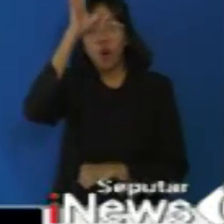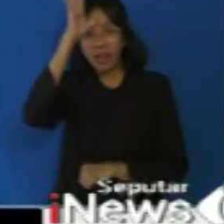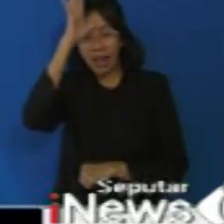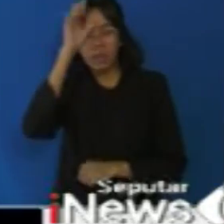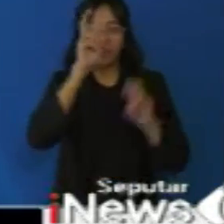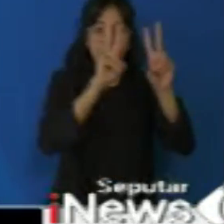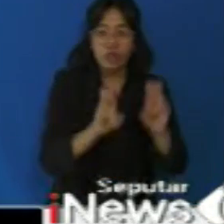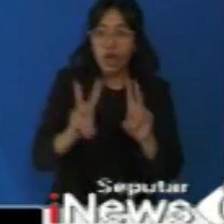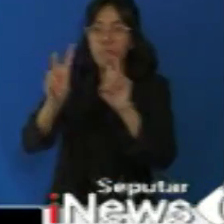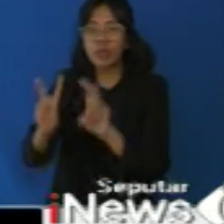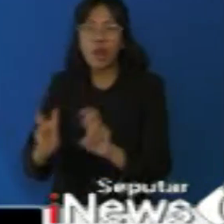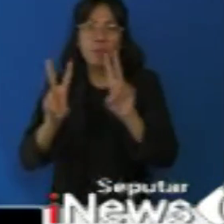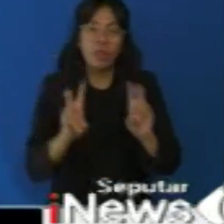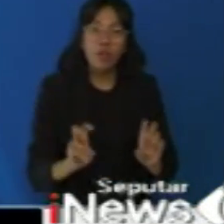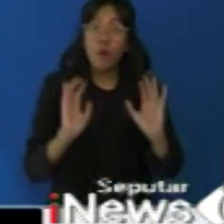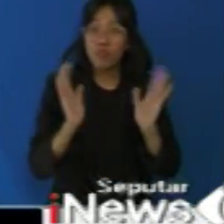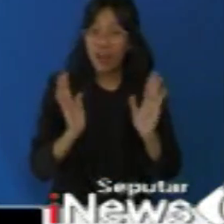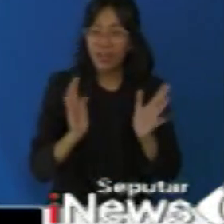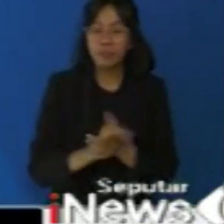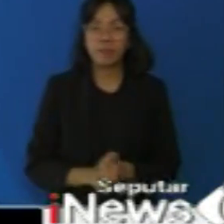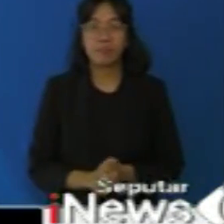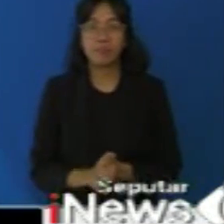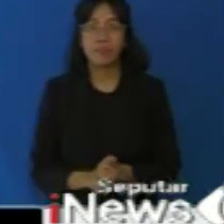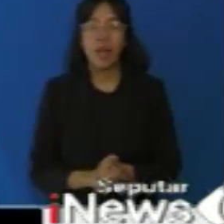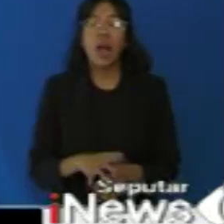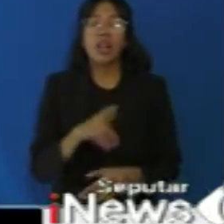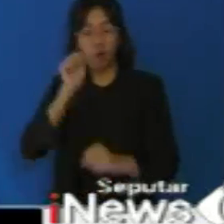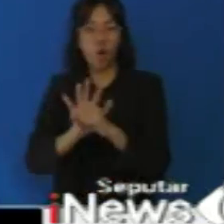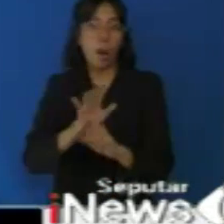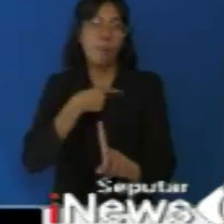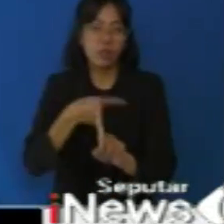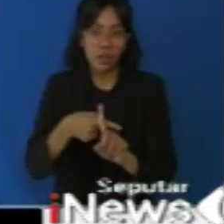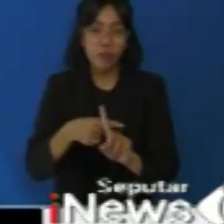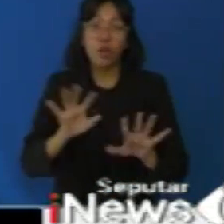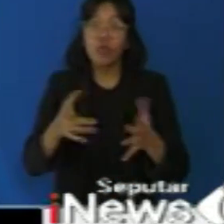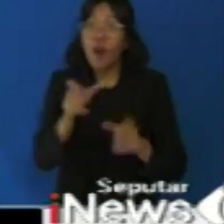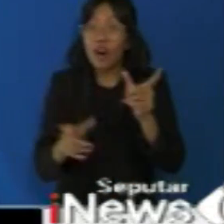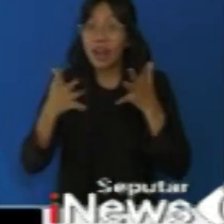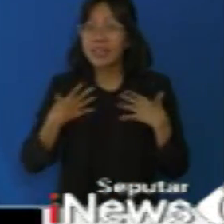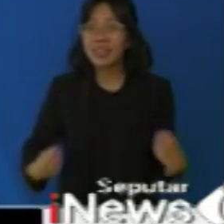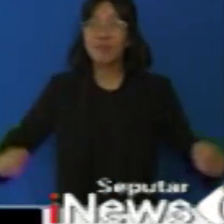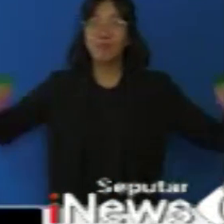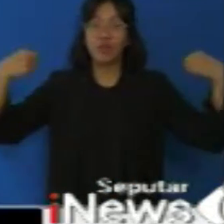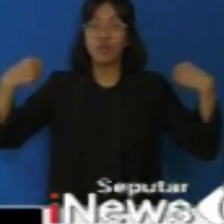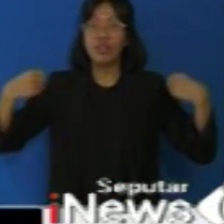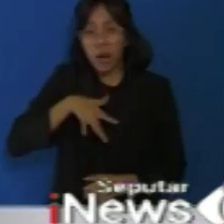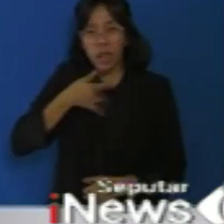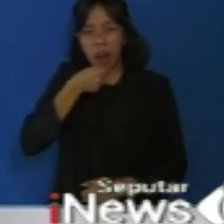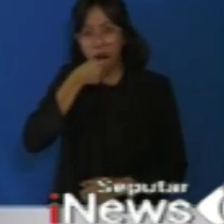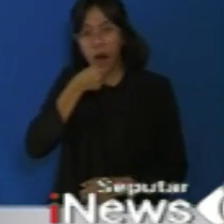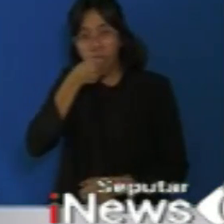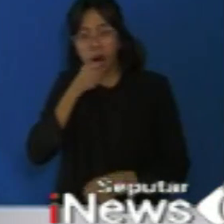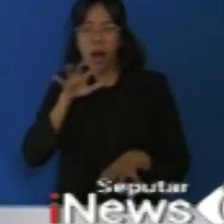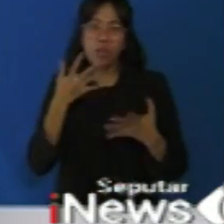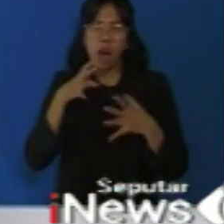Mulai dari menjaga jarak saat berbicara hingga membiasakan cuci tangan dengan sabun karena virus corona mati dengan deterjen.